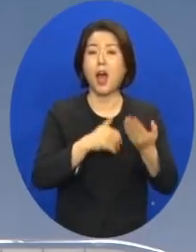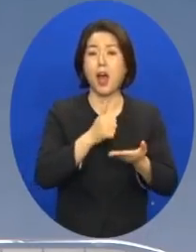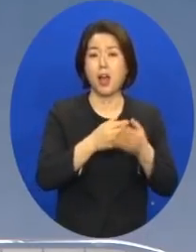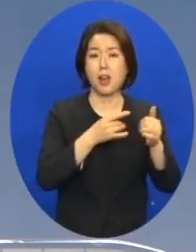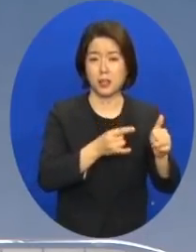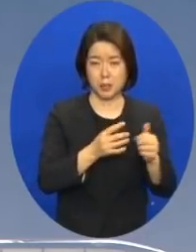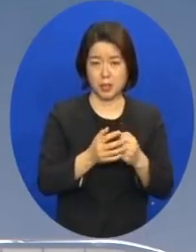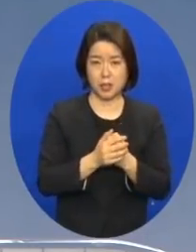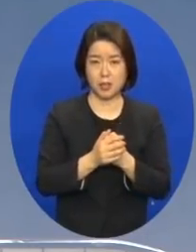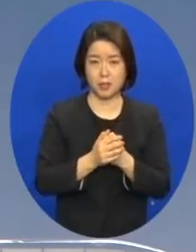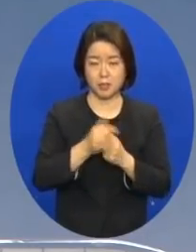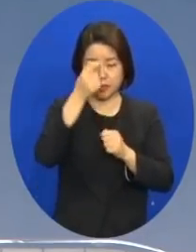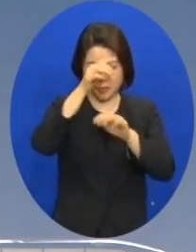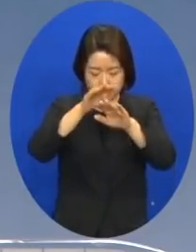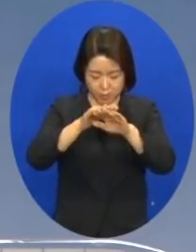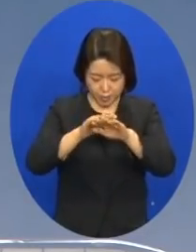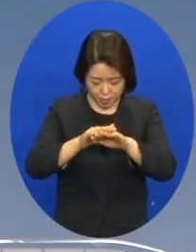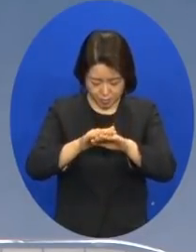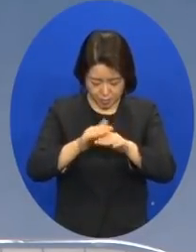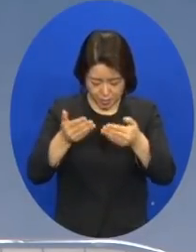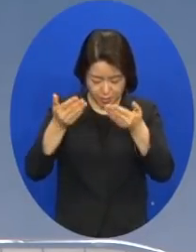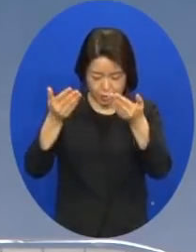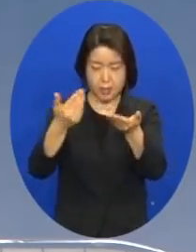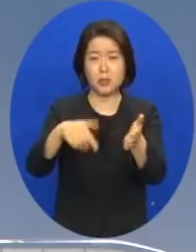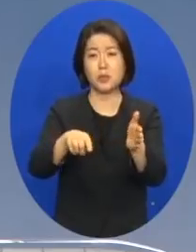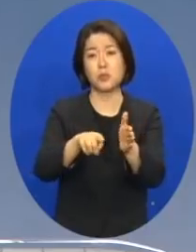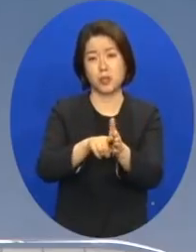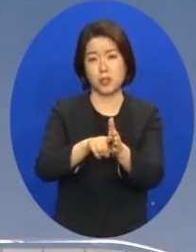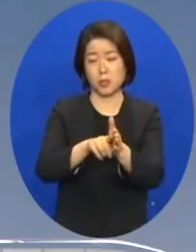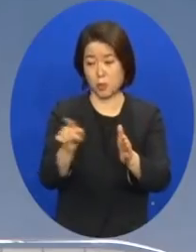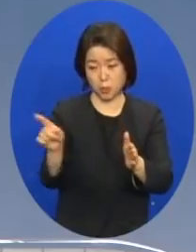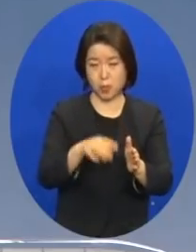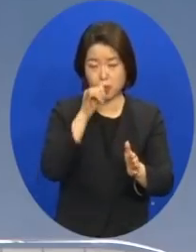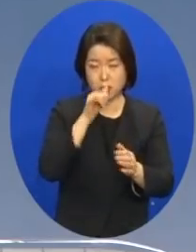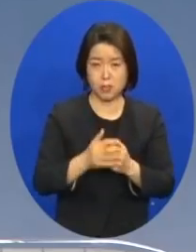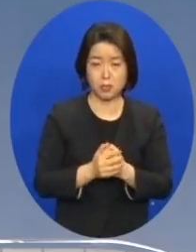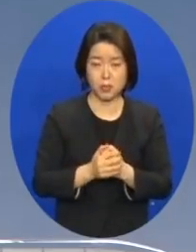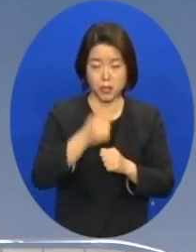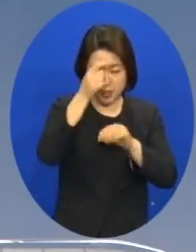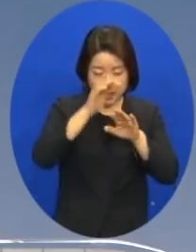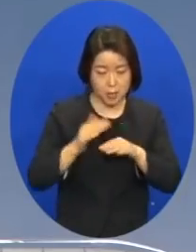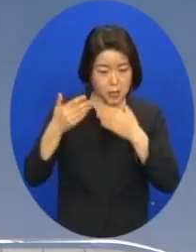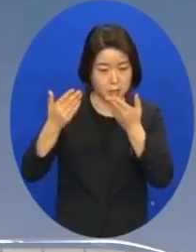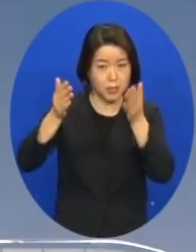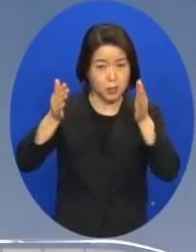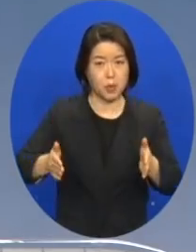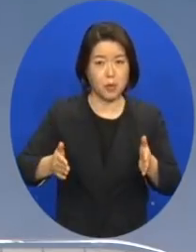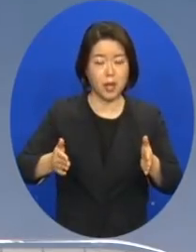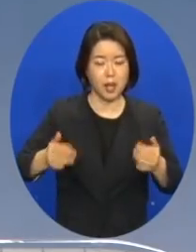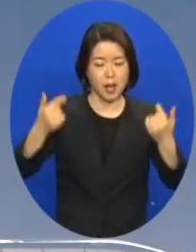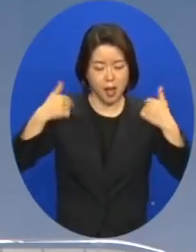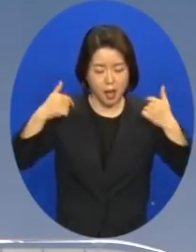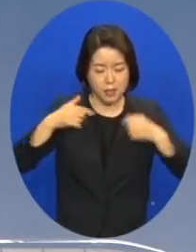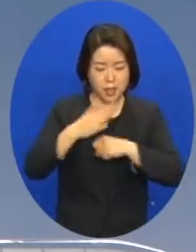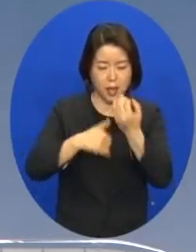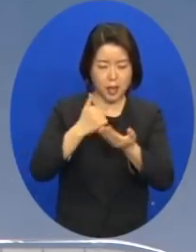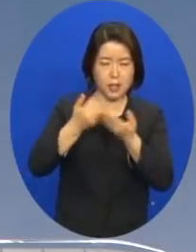하나님께 경배하려고 예배를 드리는 거예요. 그러니까 예배드리는 내내 하나님을 주목해야